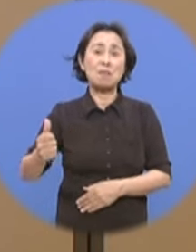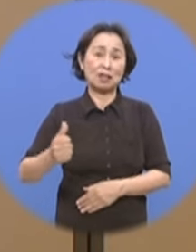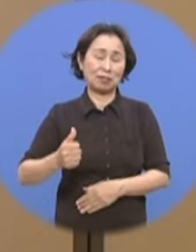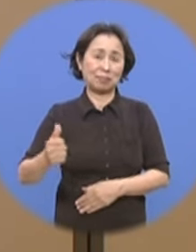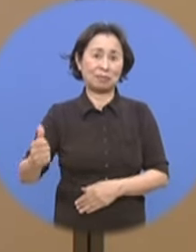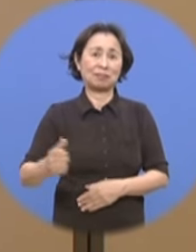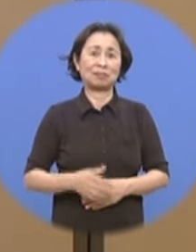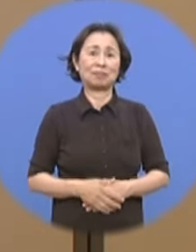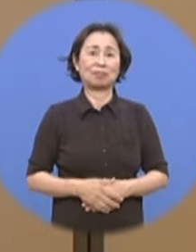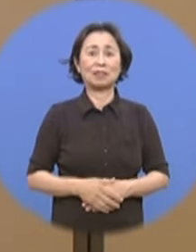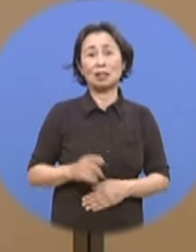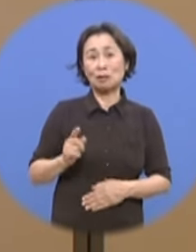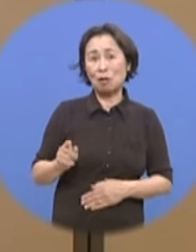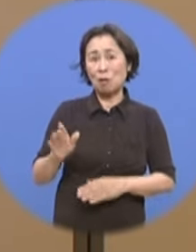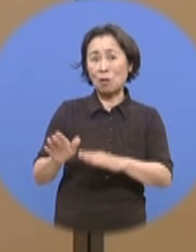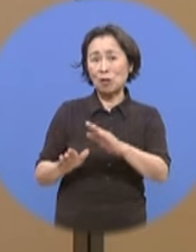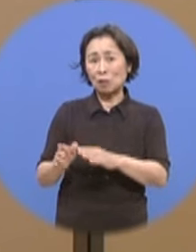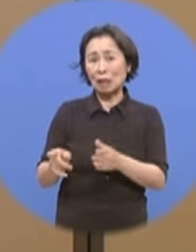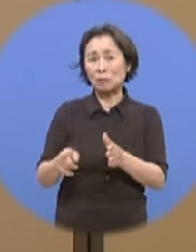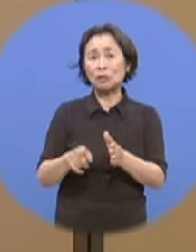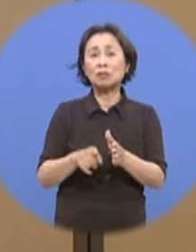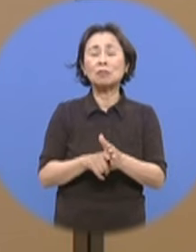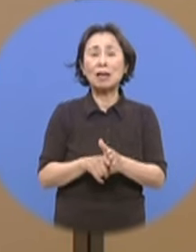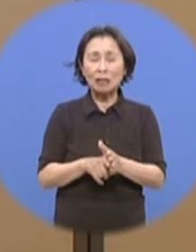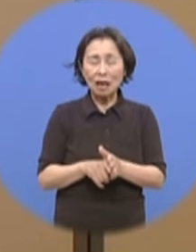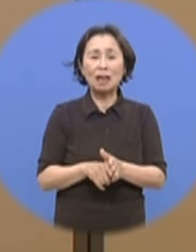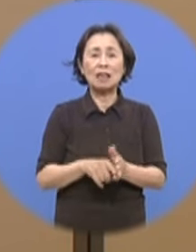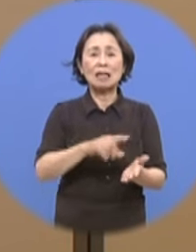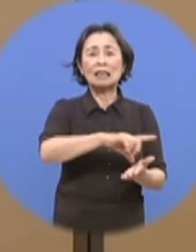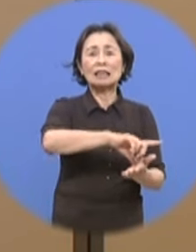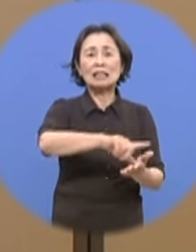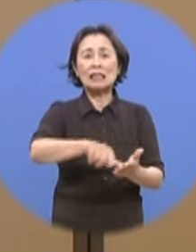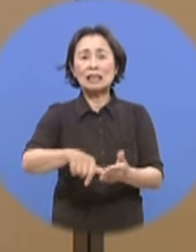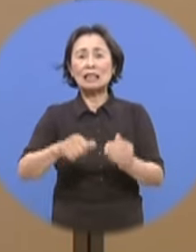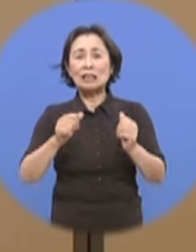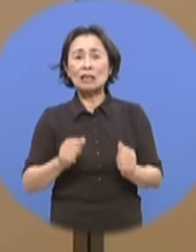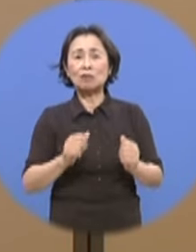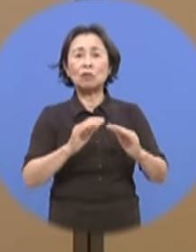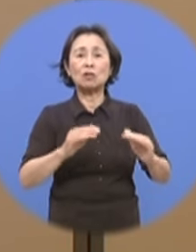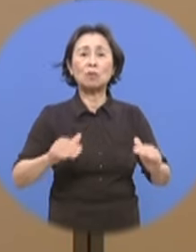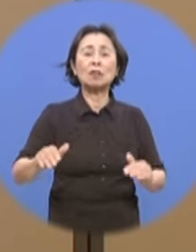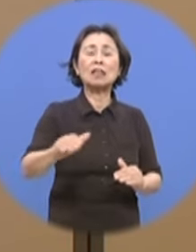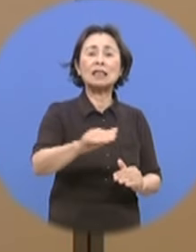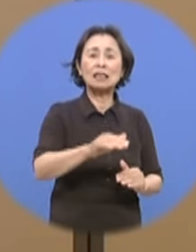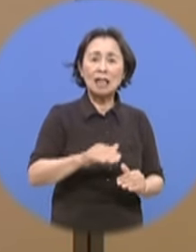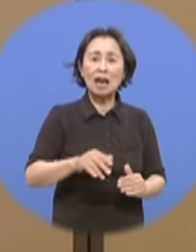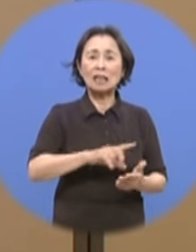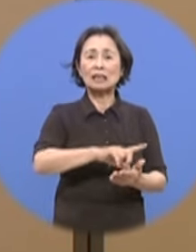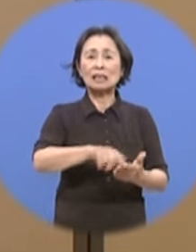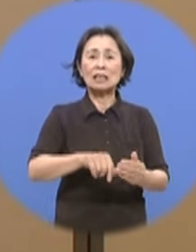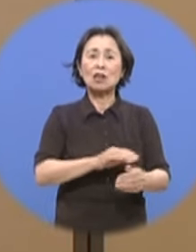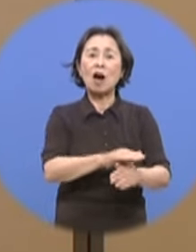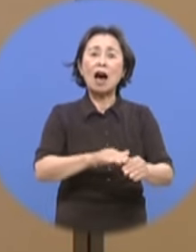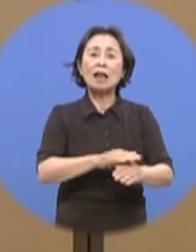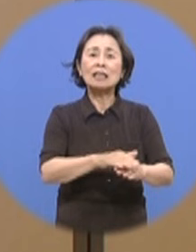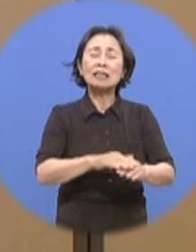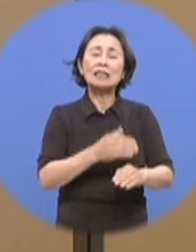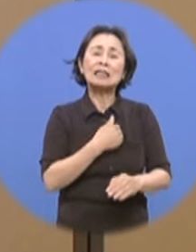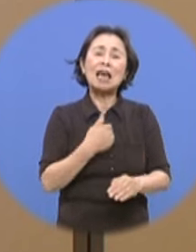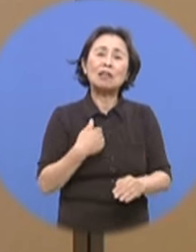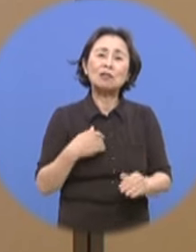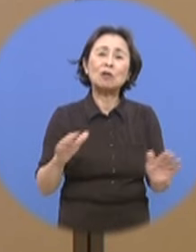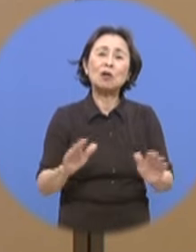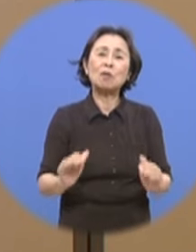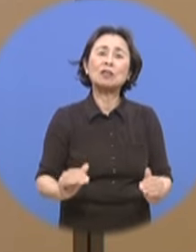あのまその子たちも含め本当に地域の子たちがあの地域を愛せる子に育ってほしい